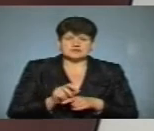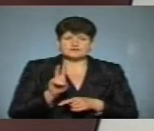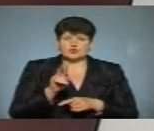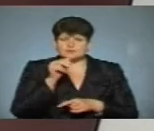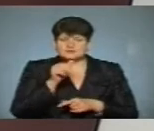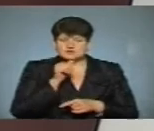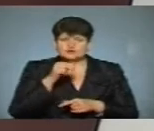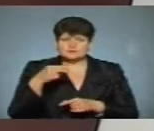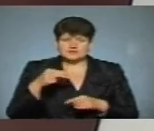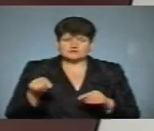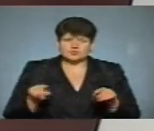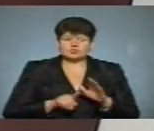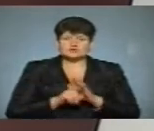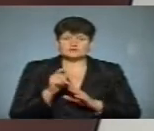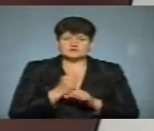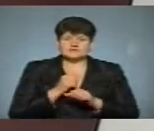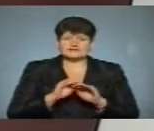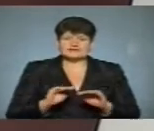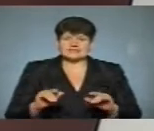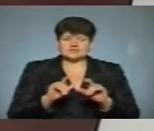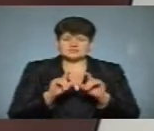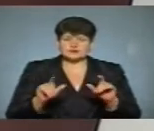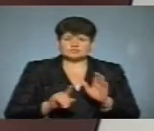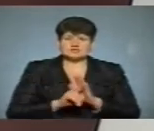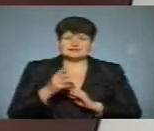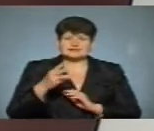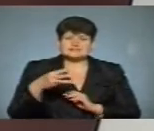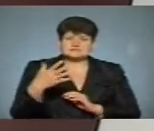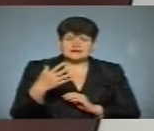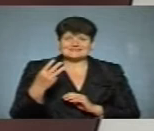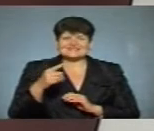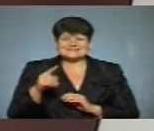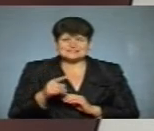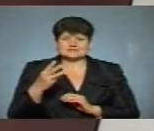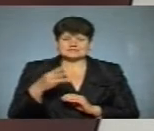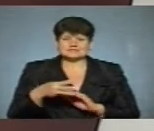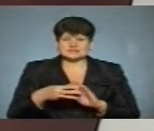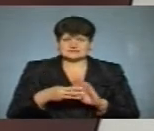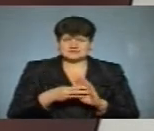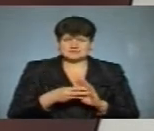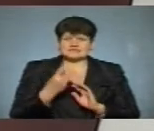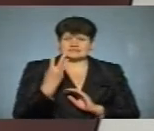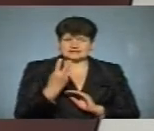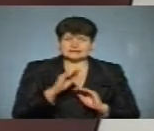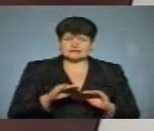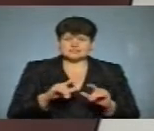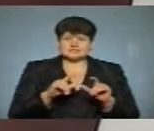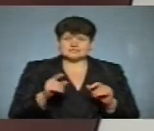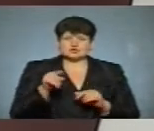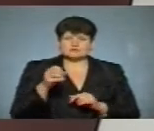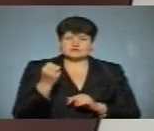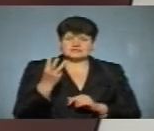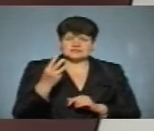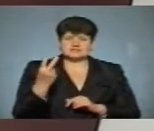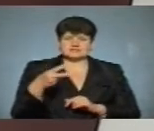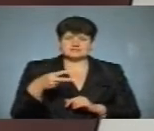поновили роботу дитячі садки. Запрацювали 35 із 38 дошкільних закладів. 3 дитсадка, це номер 13,